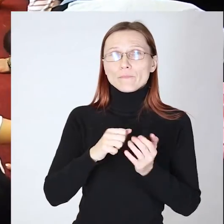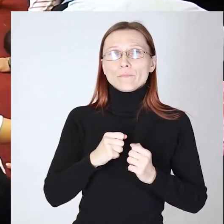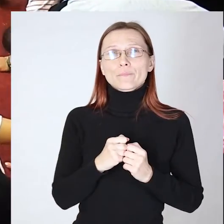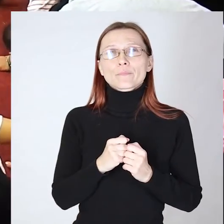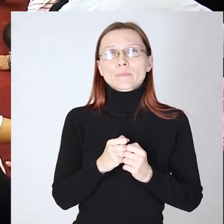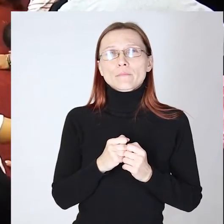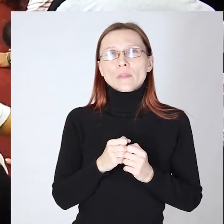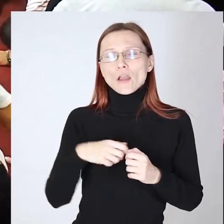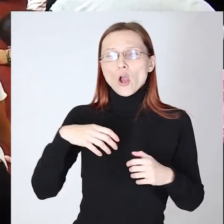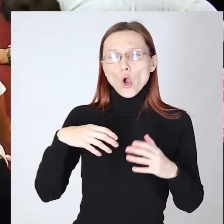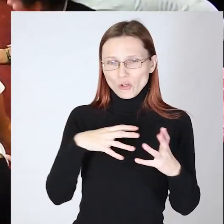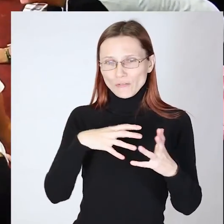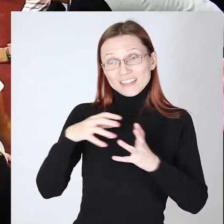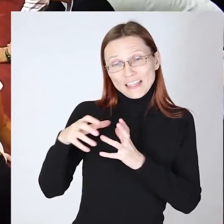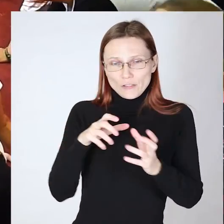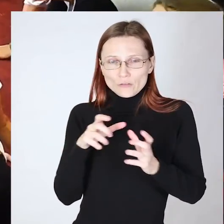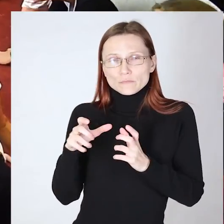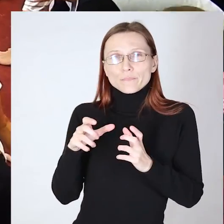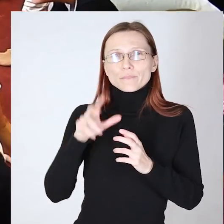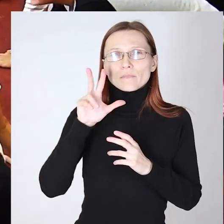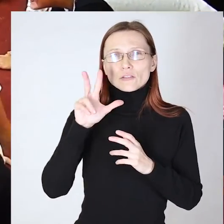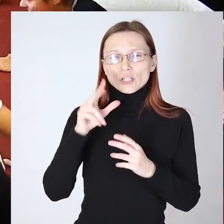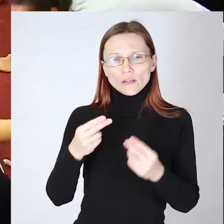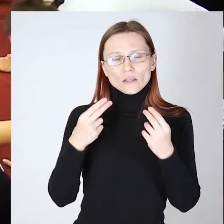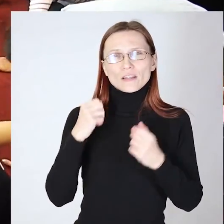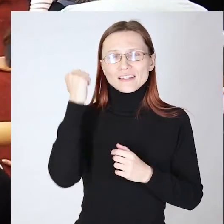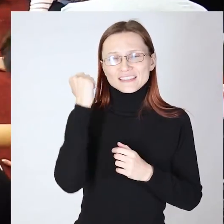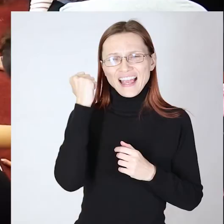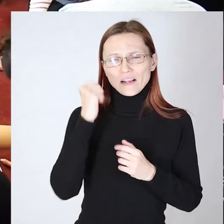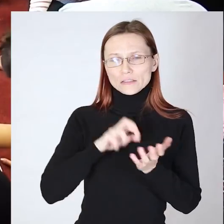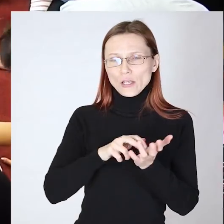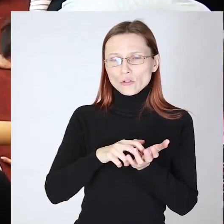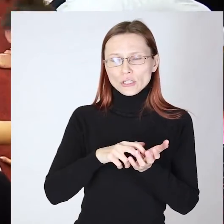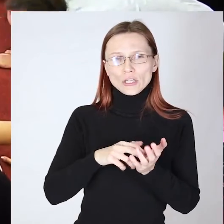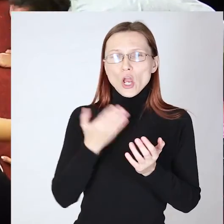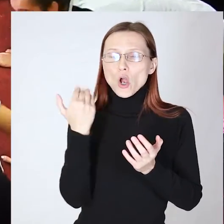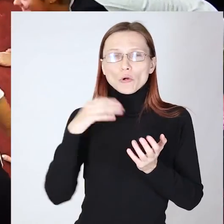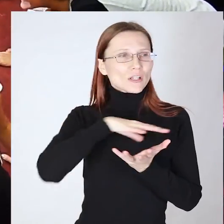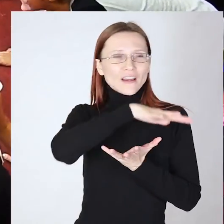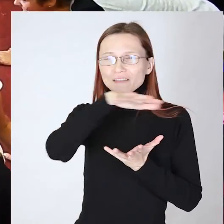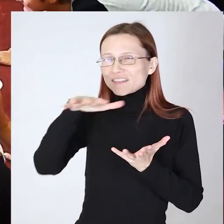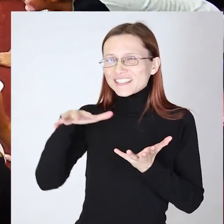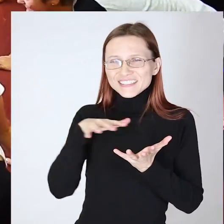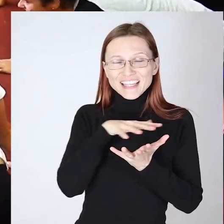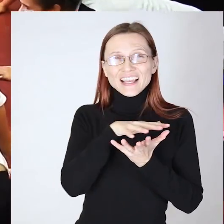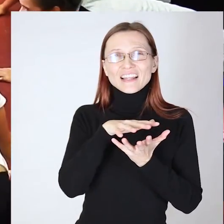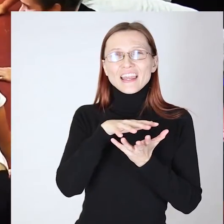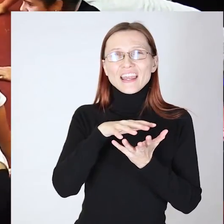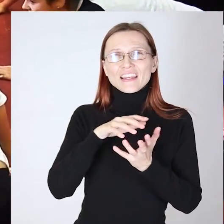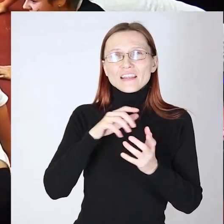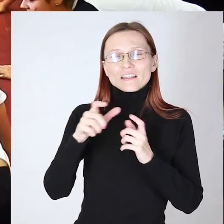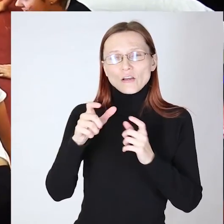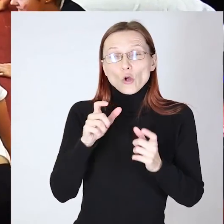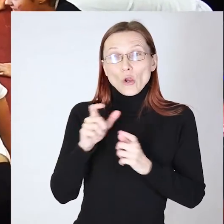v choreografii. Tie tri základné kroky osadili do celej choreografie, ktorá vyvrcholila na konci